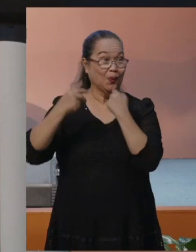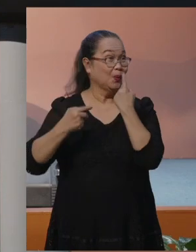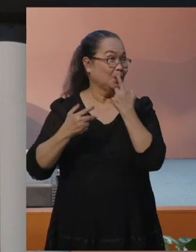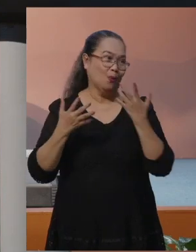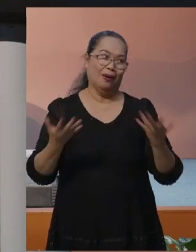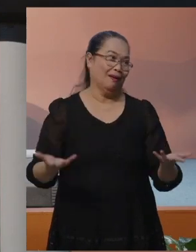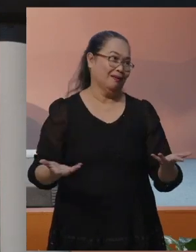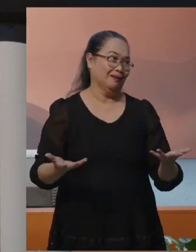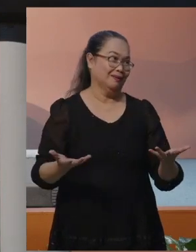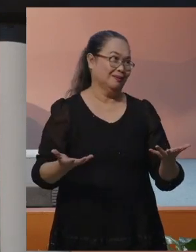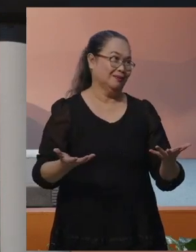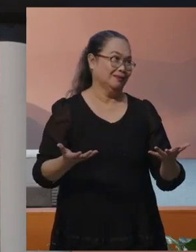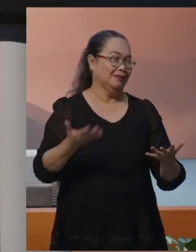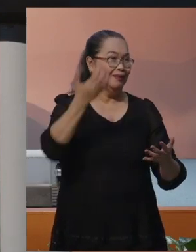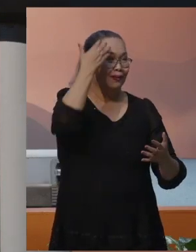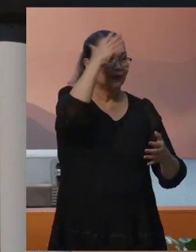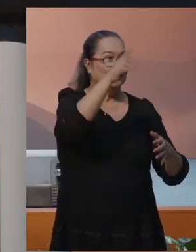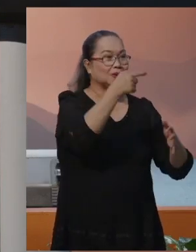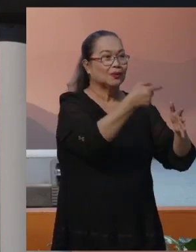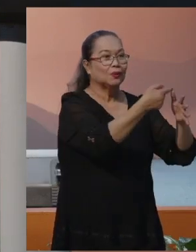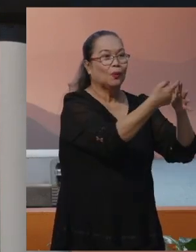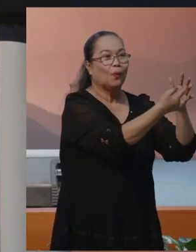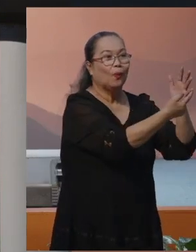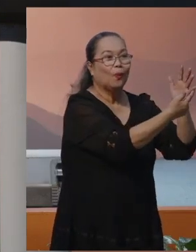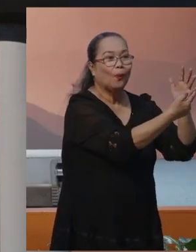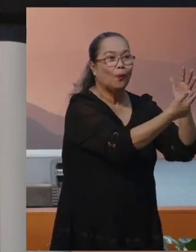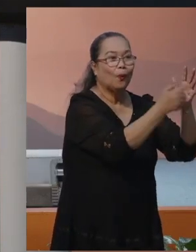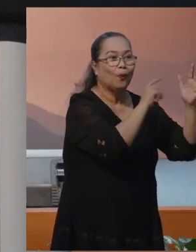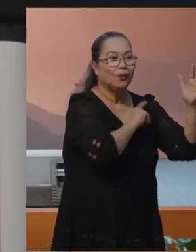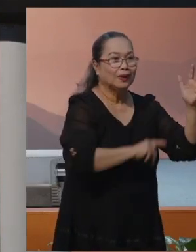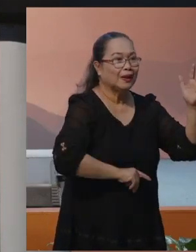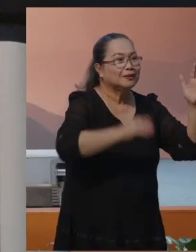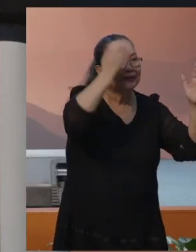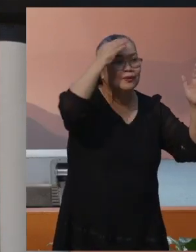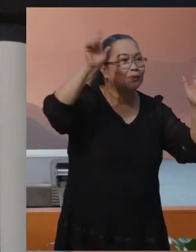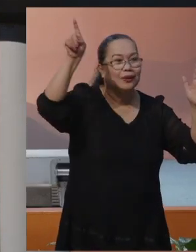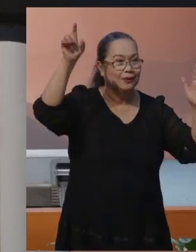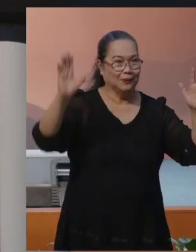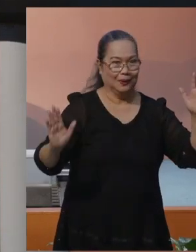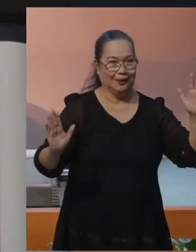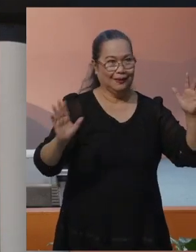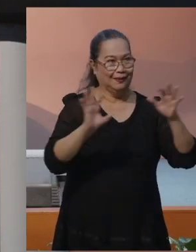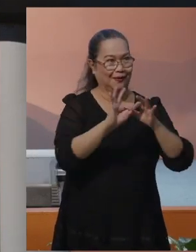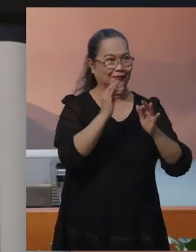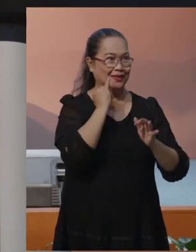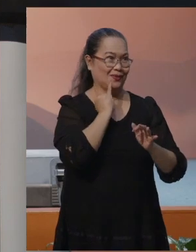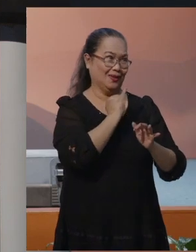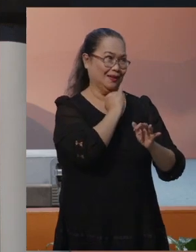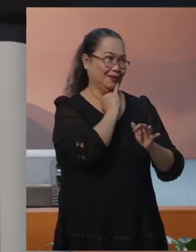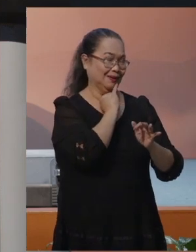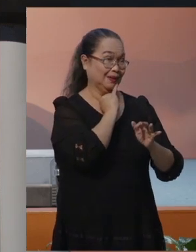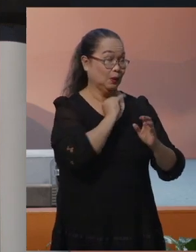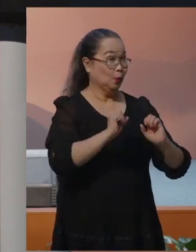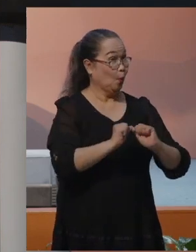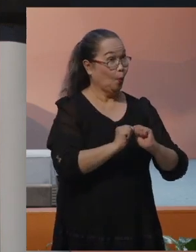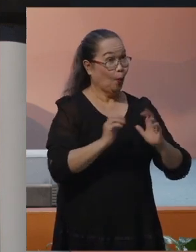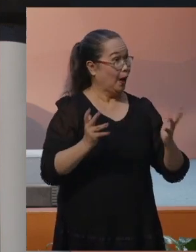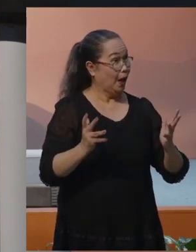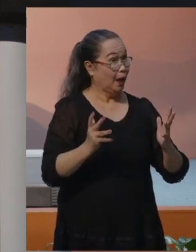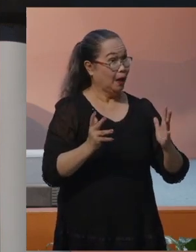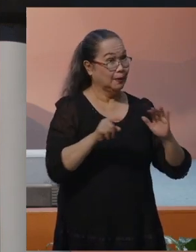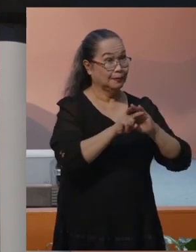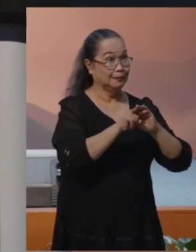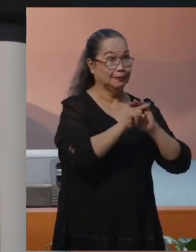Hindi alam ng mga haring ito. Hindi nila kilala ang Diyos ng Israel. At wala ring